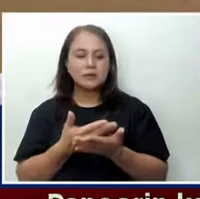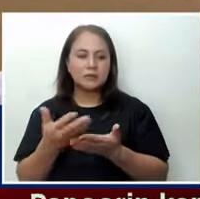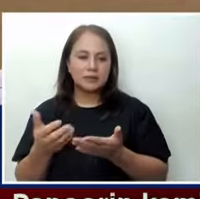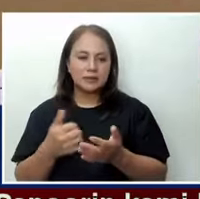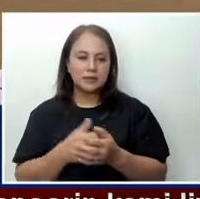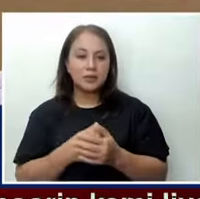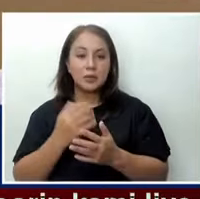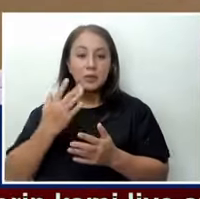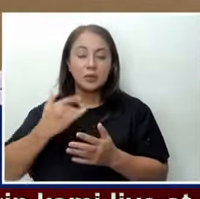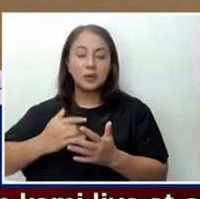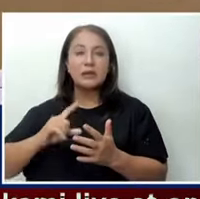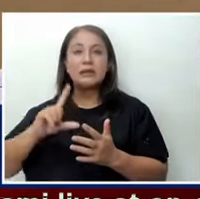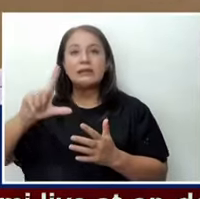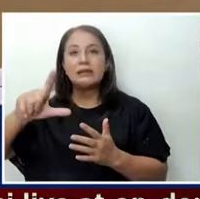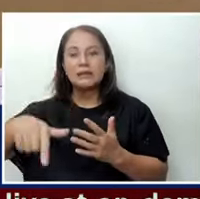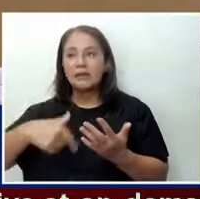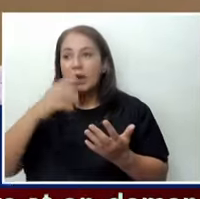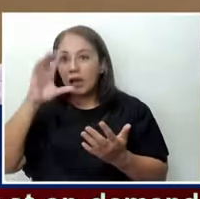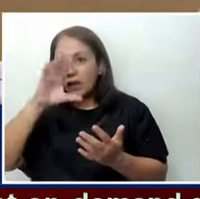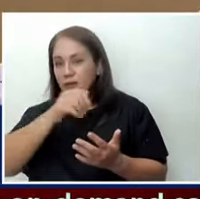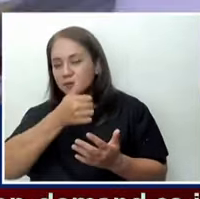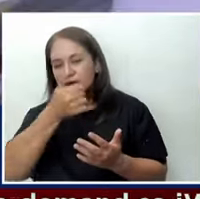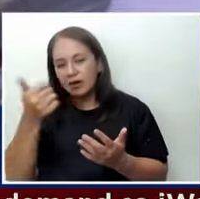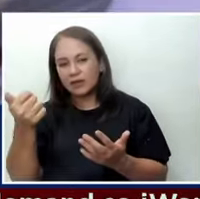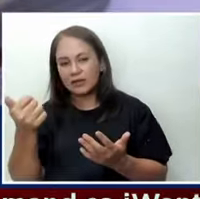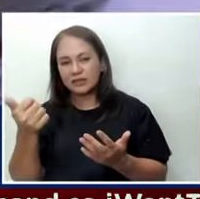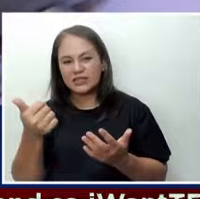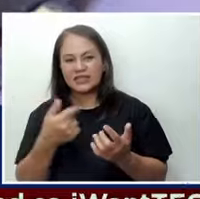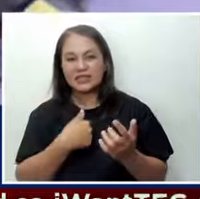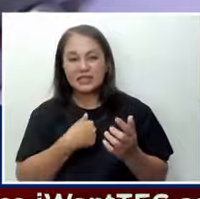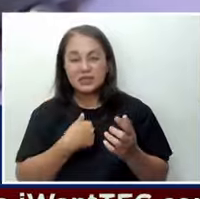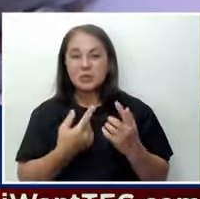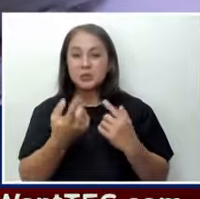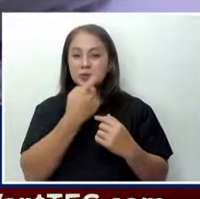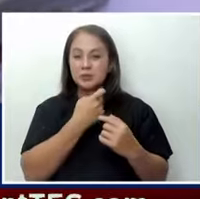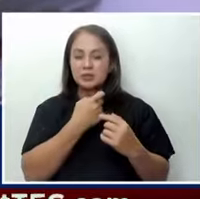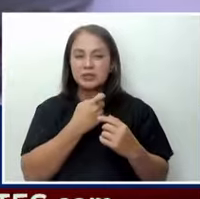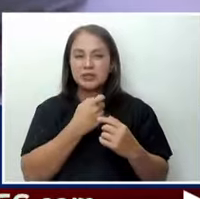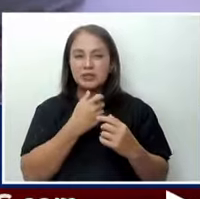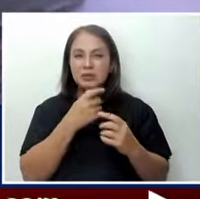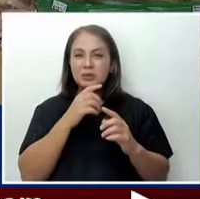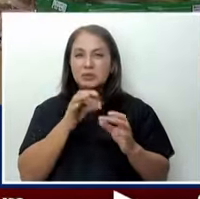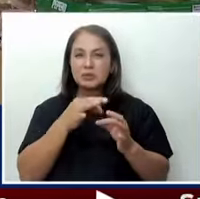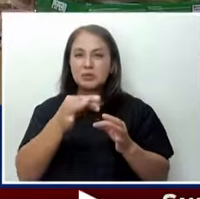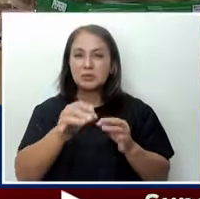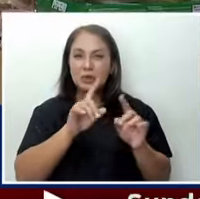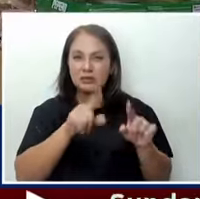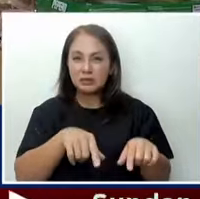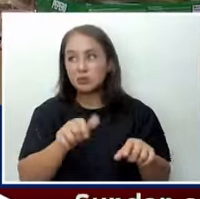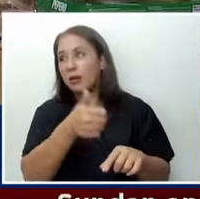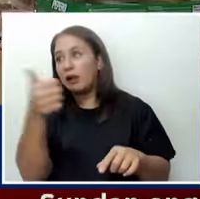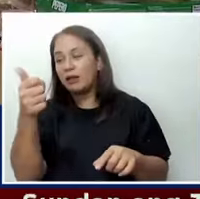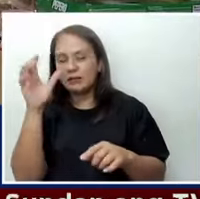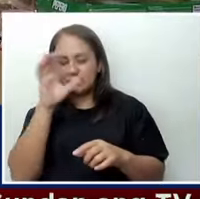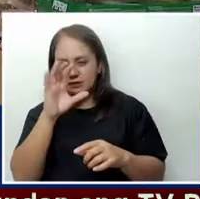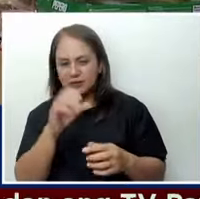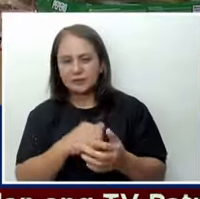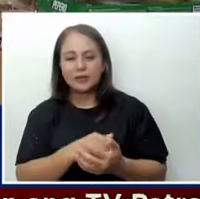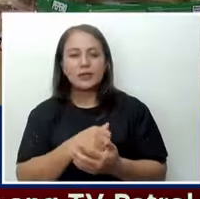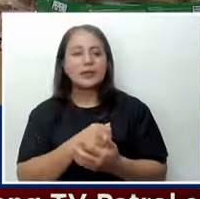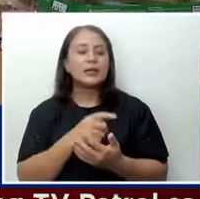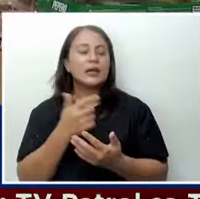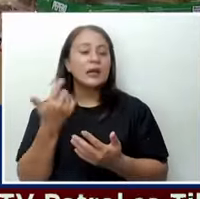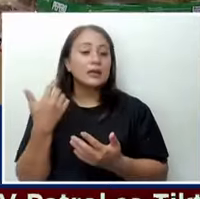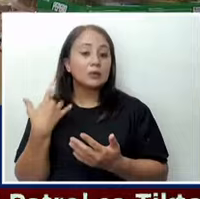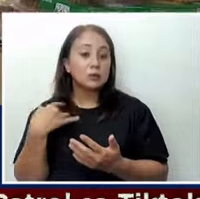baka makahanap po sa iba, imbis na nasa yun na yung buyer, baka po lumipat pa ng iba. Isa sa mga discarding ginawa